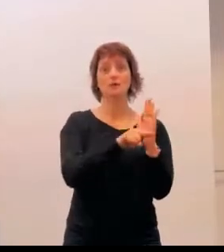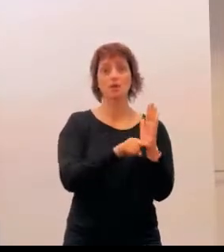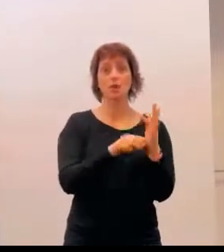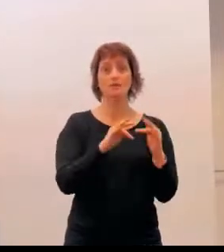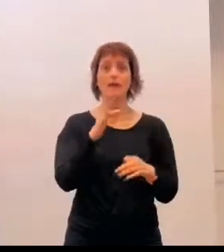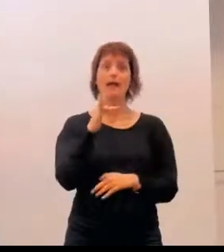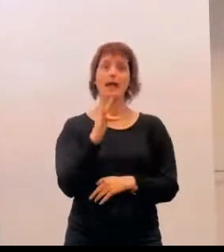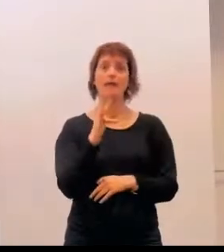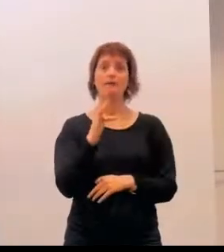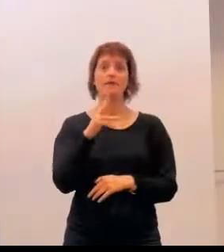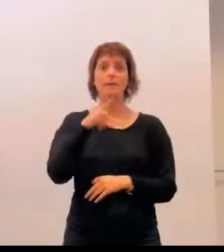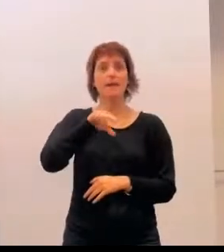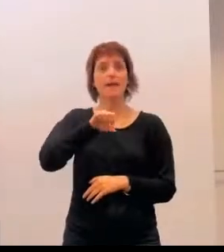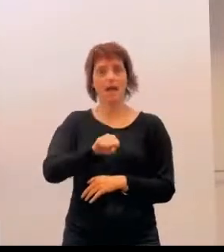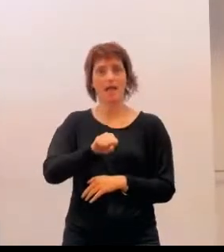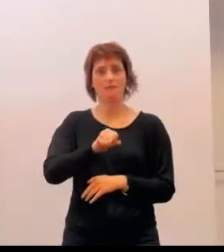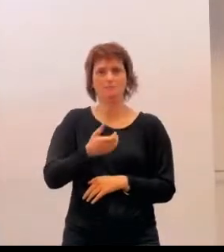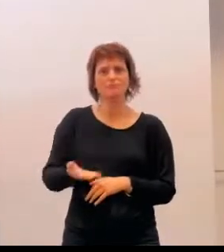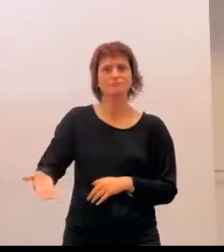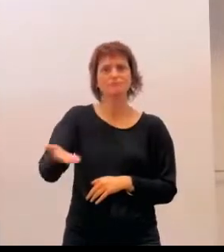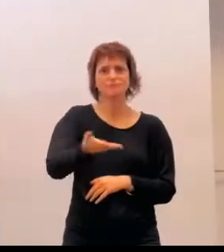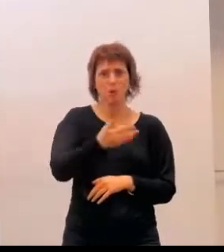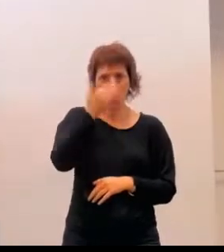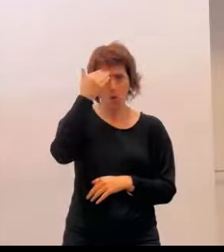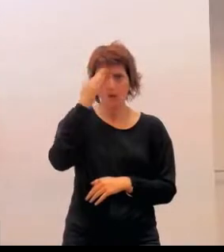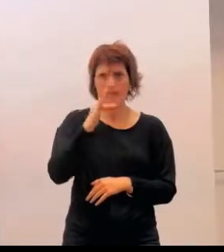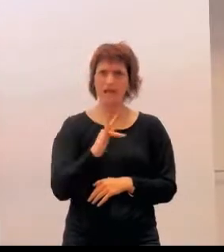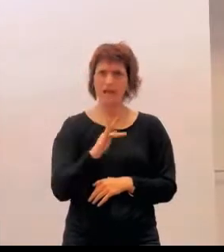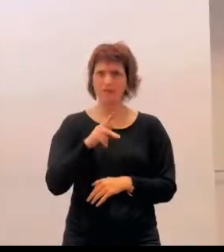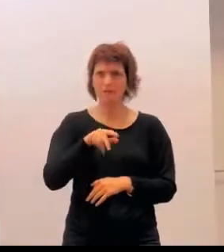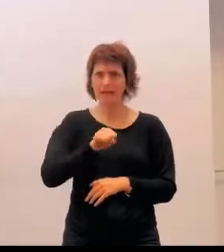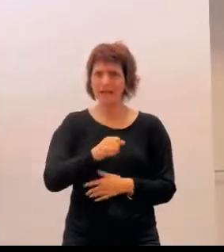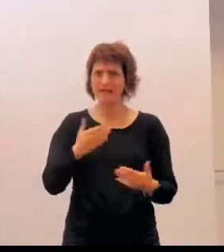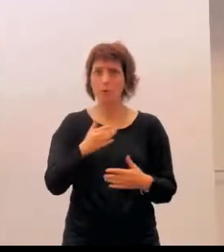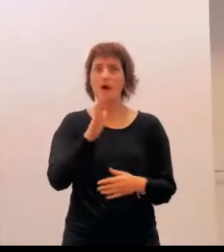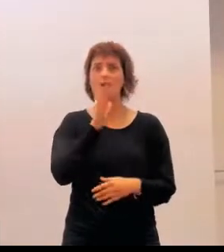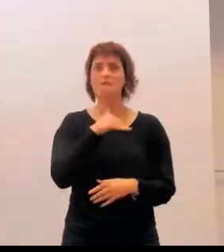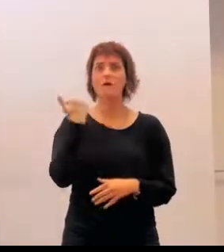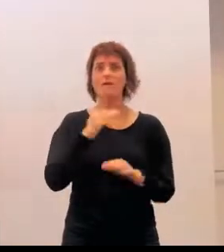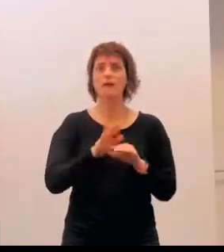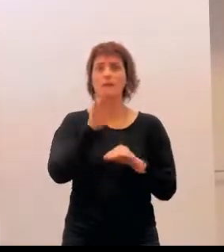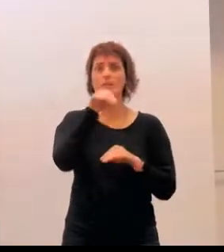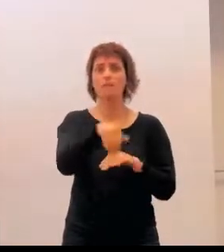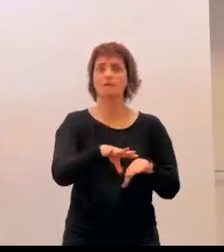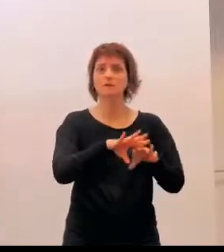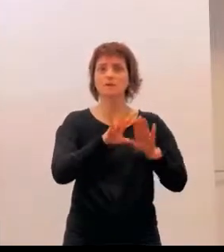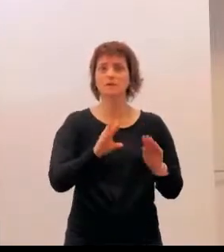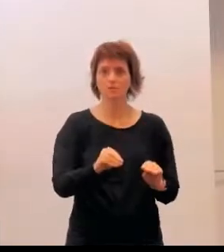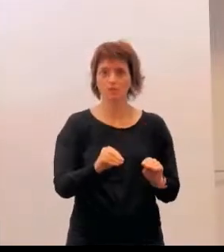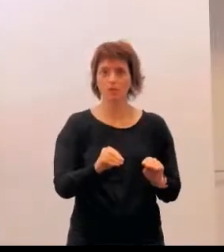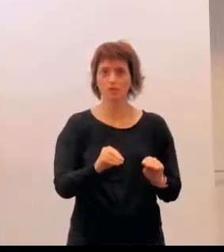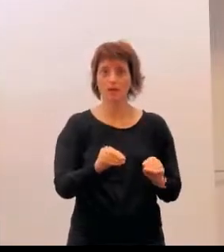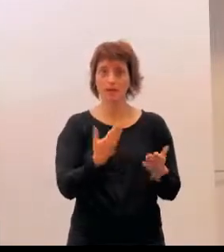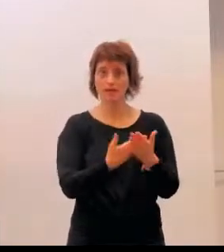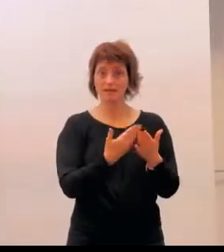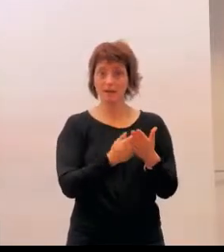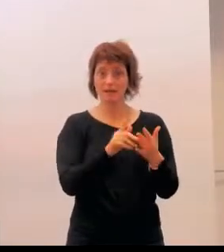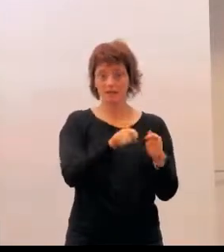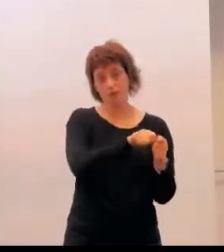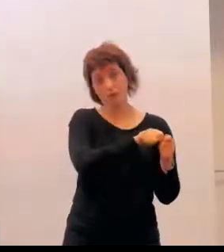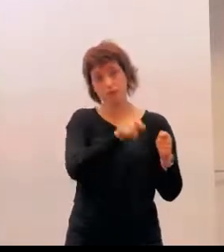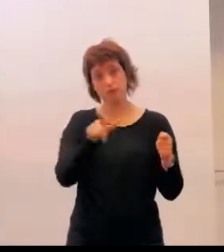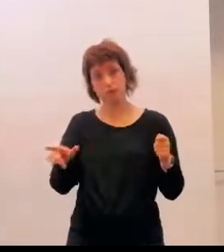FPS. Pour celles et ceux qui n'auraient pas encore entendu parler du FPS, c'est le forfait post-stationnement, qui doit être reversé